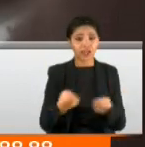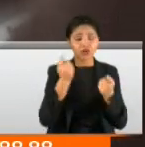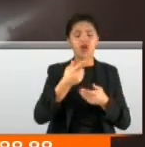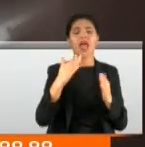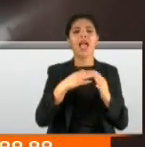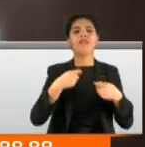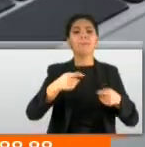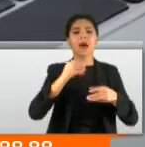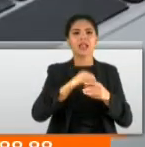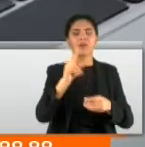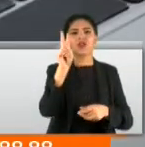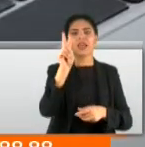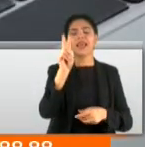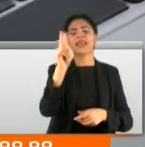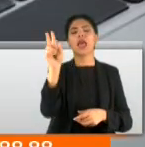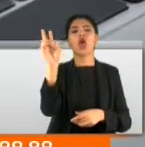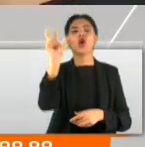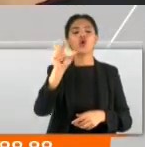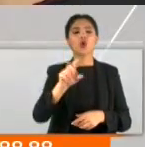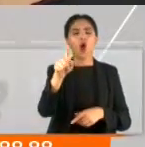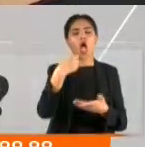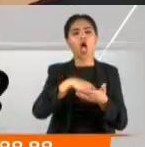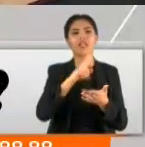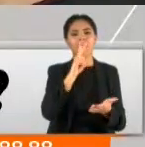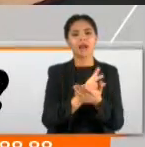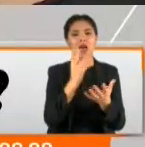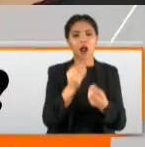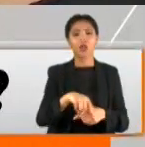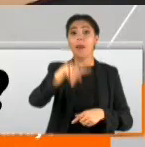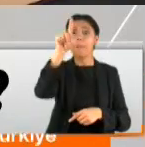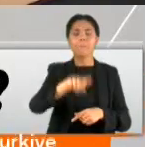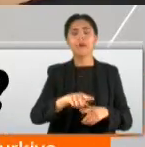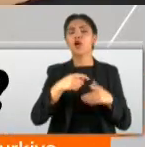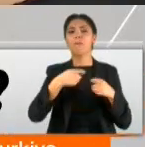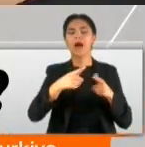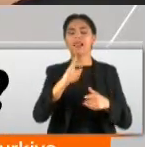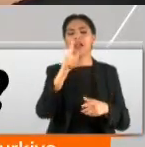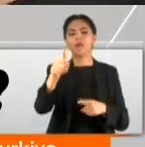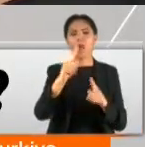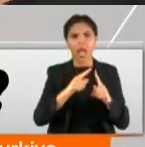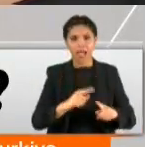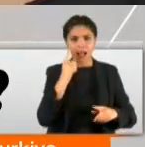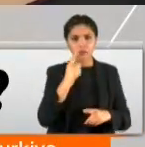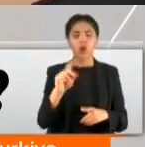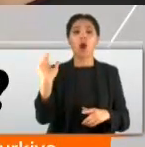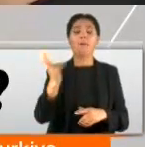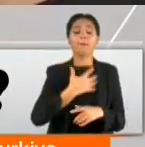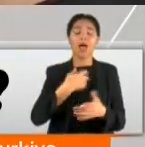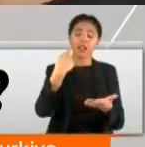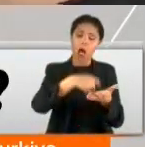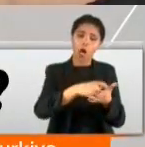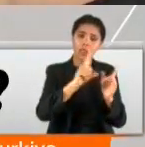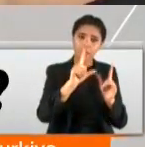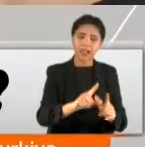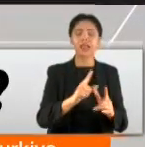Masraflar için günlük 2 Euro ödenmesi kararı aldı günlük giderlerine olduğunu hesaplayarak şu an tarafından giderilmesi